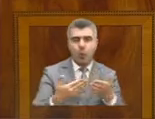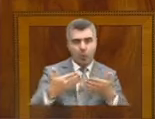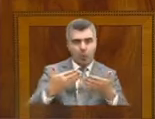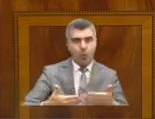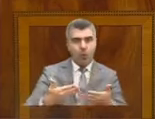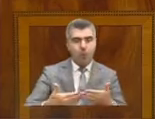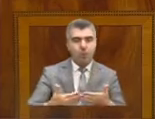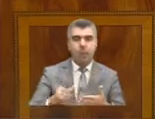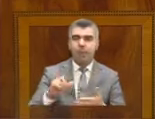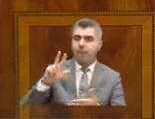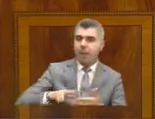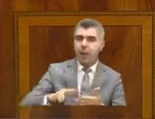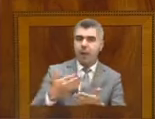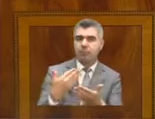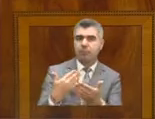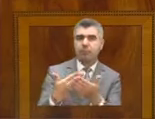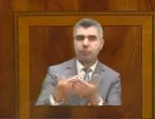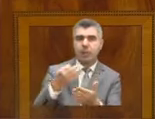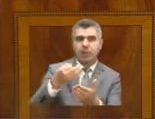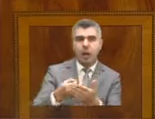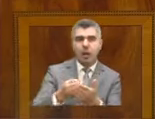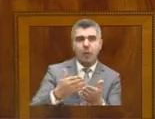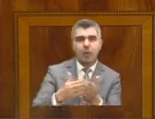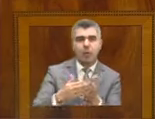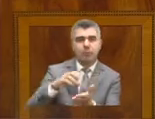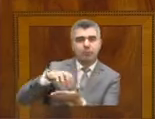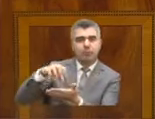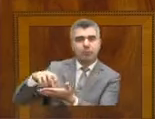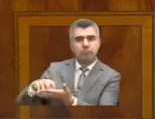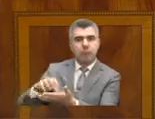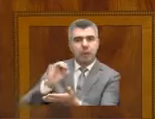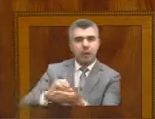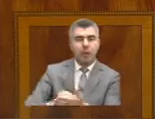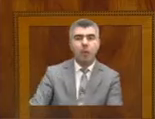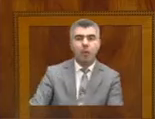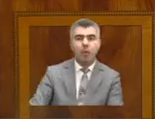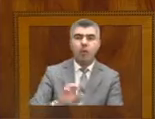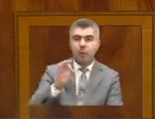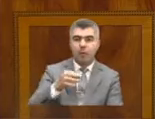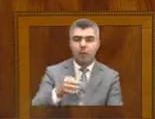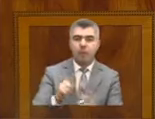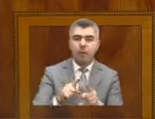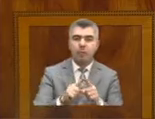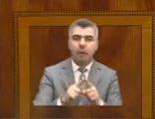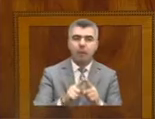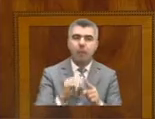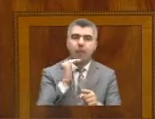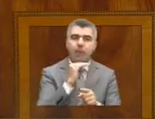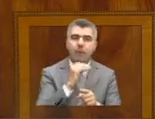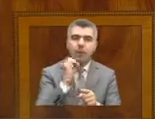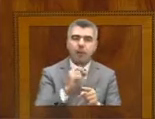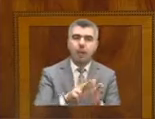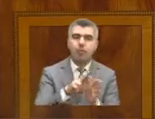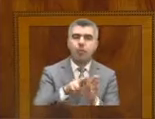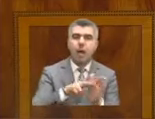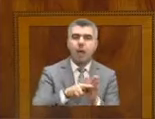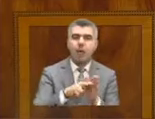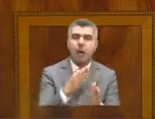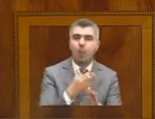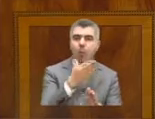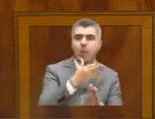من واقع هذه الأقاليم وأرضية فعلية لتسريع وتكريس الجهوية